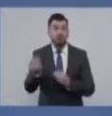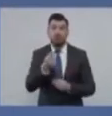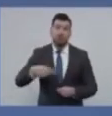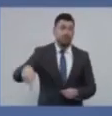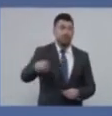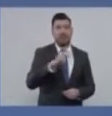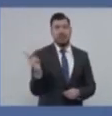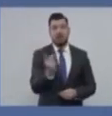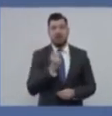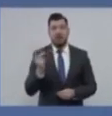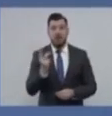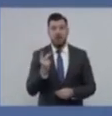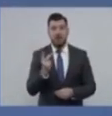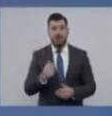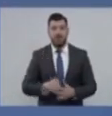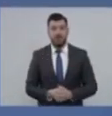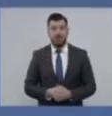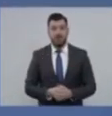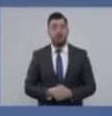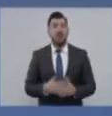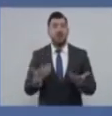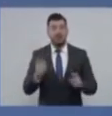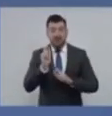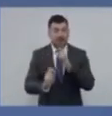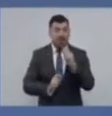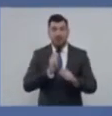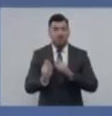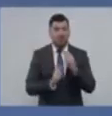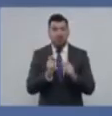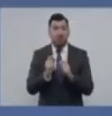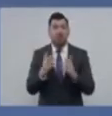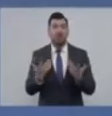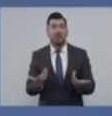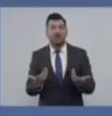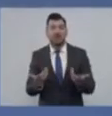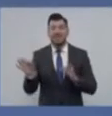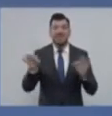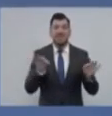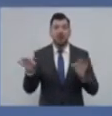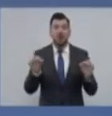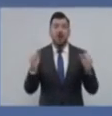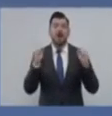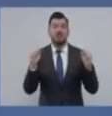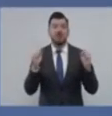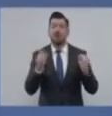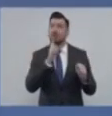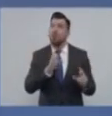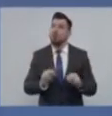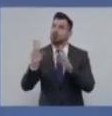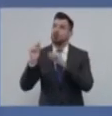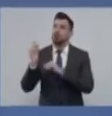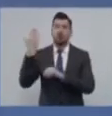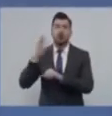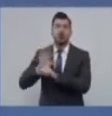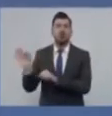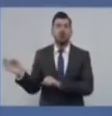ένα νέο δίκτυ ασφαλείας όπως με επιτυχία πράξαμε κατά την περίοδο της πανδημίας πάνω από